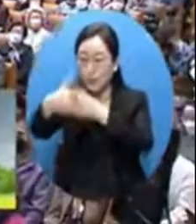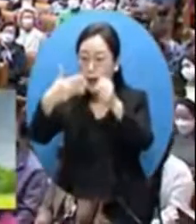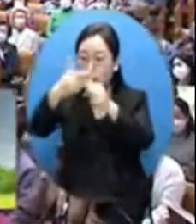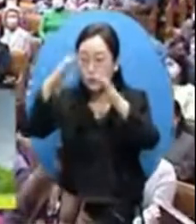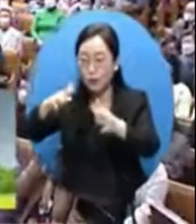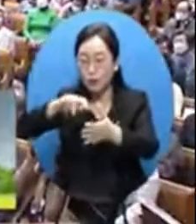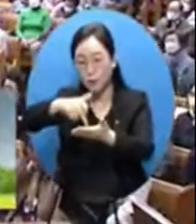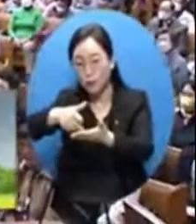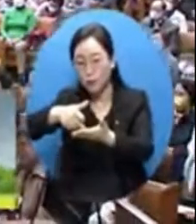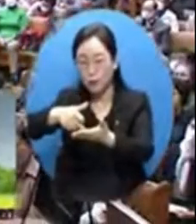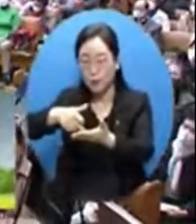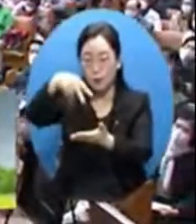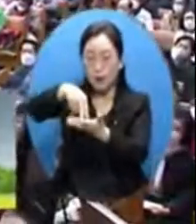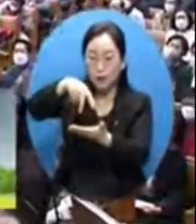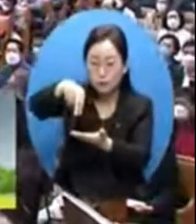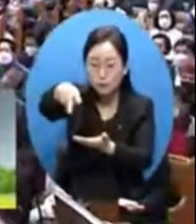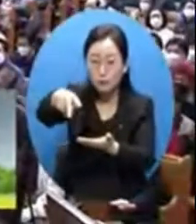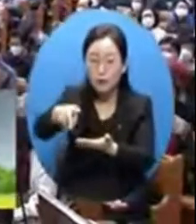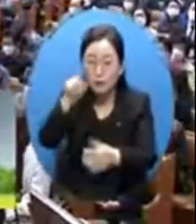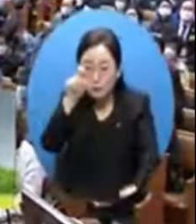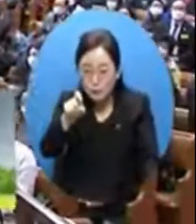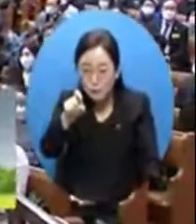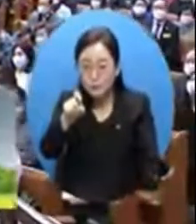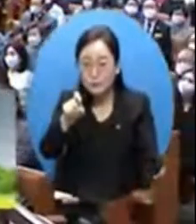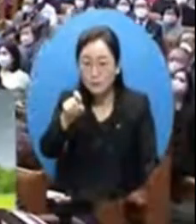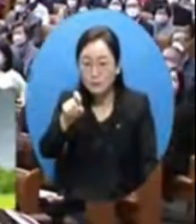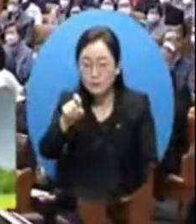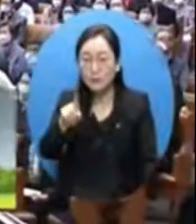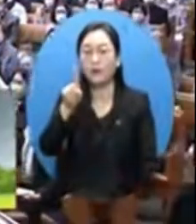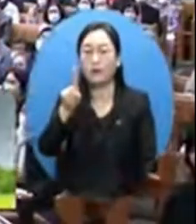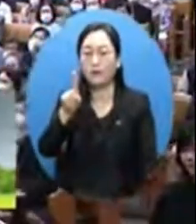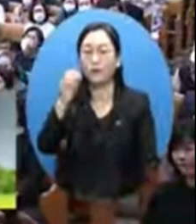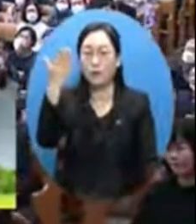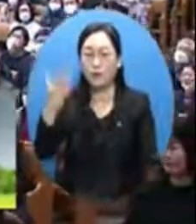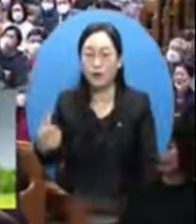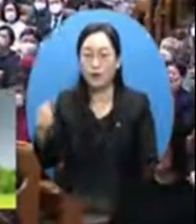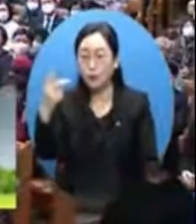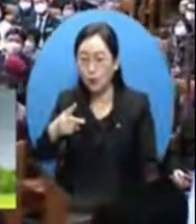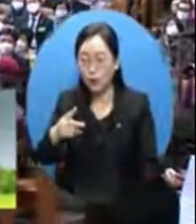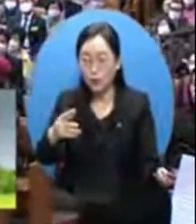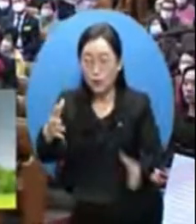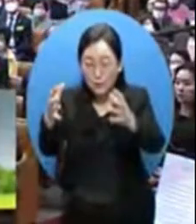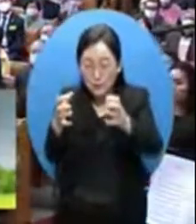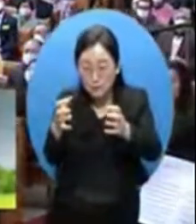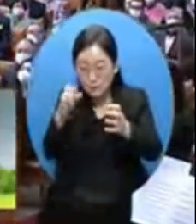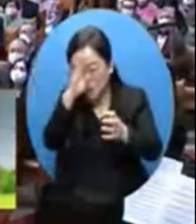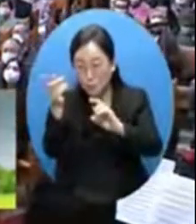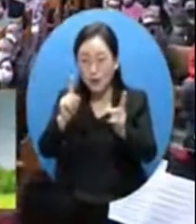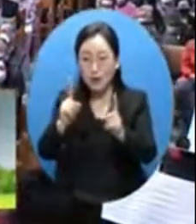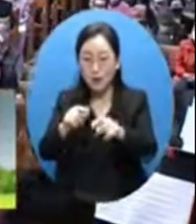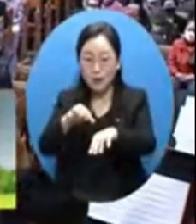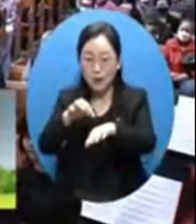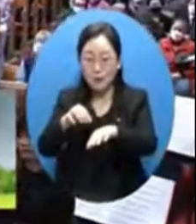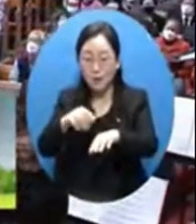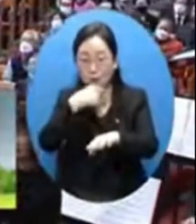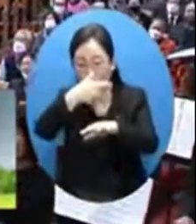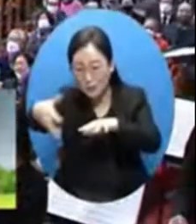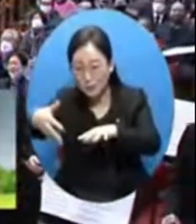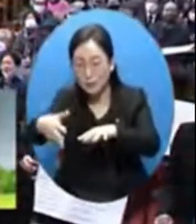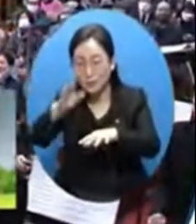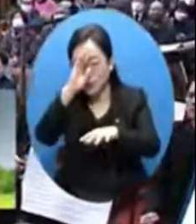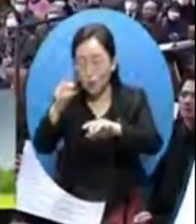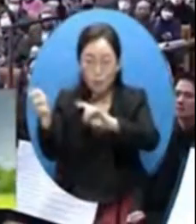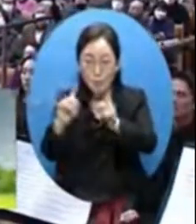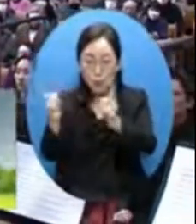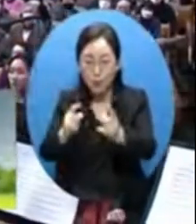걷게 되었고 등이 굽은 곱사등자가 등을 펴게 되었고 한센병자 고침받았고 폐병환자 혈류병자 수많은